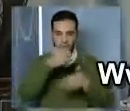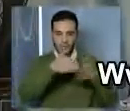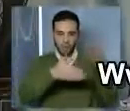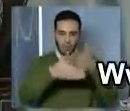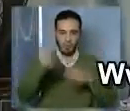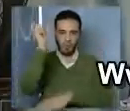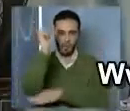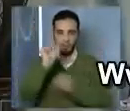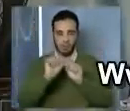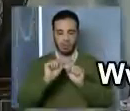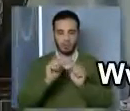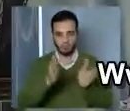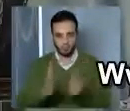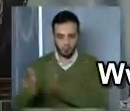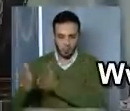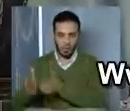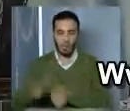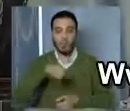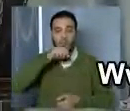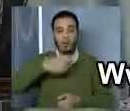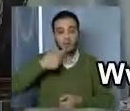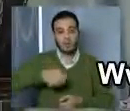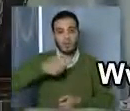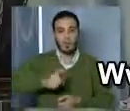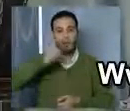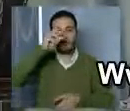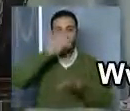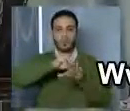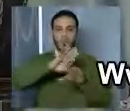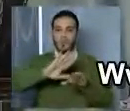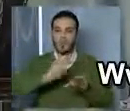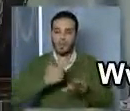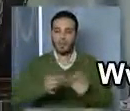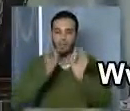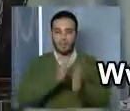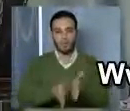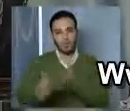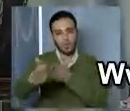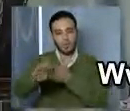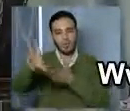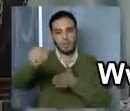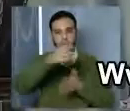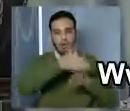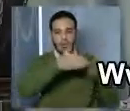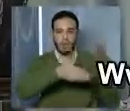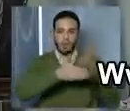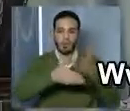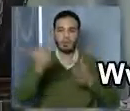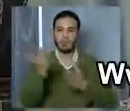ثم أوحينا إليك أن اتبع ملة إبراهيم حنيفا وما كان من المشركين